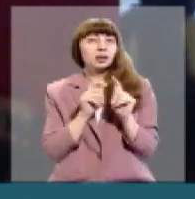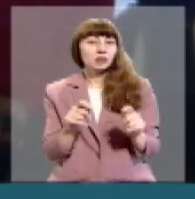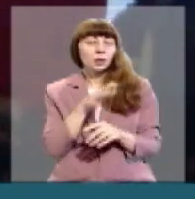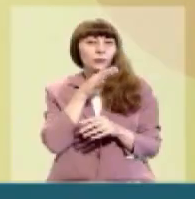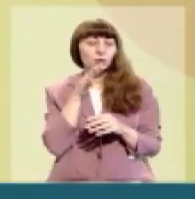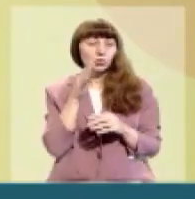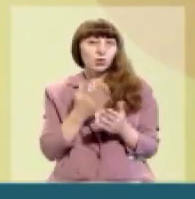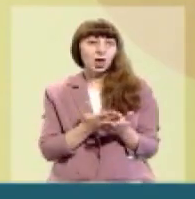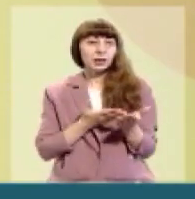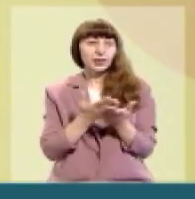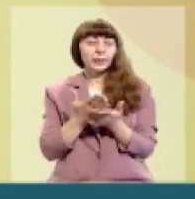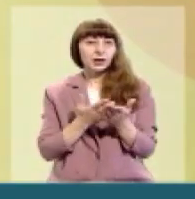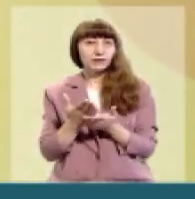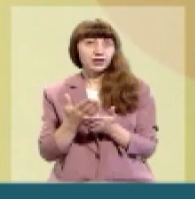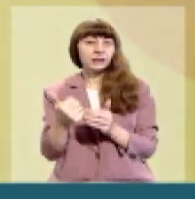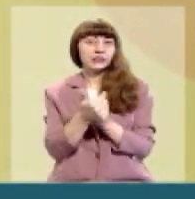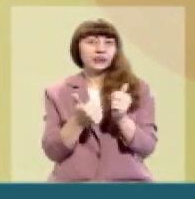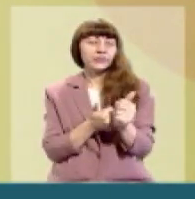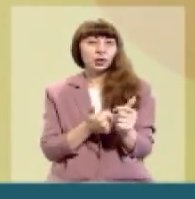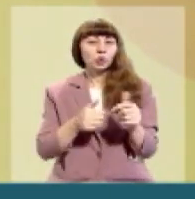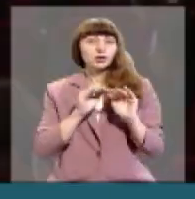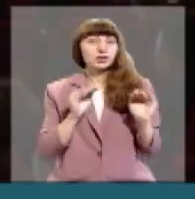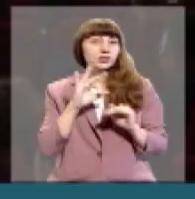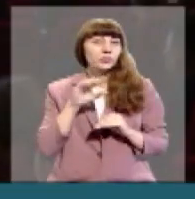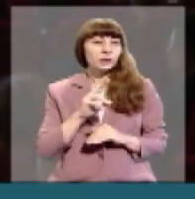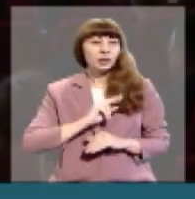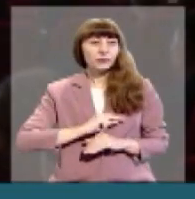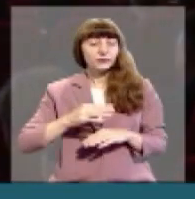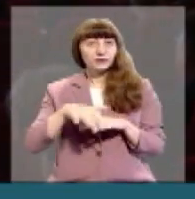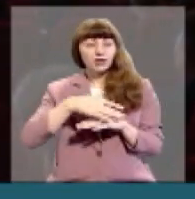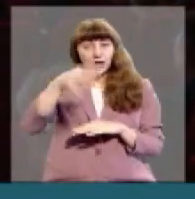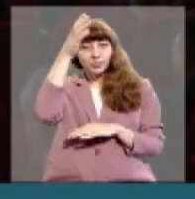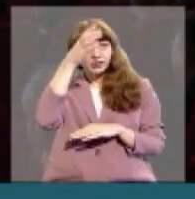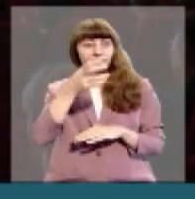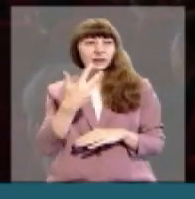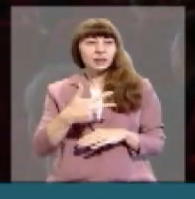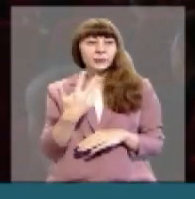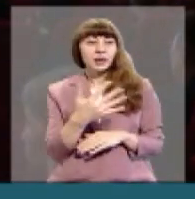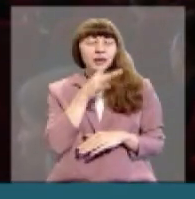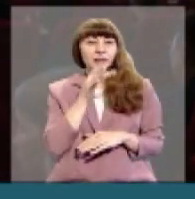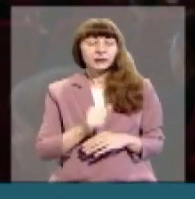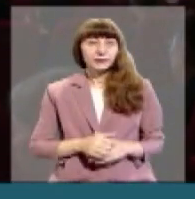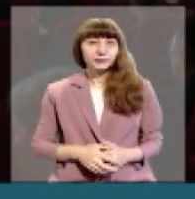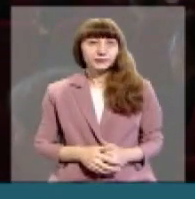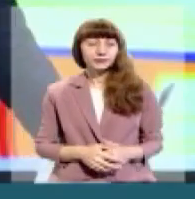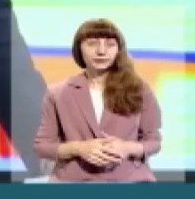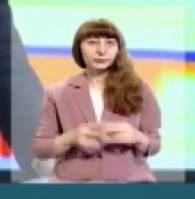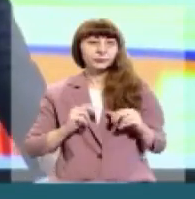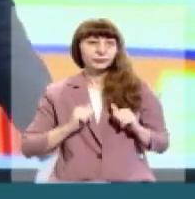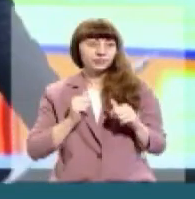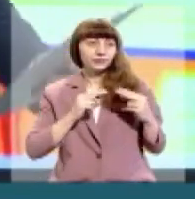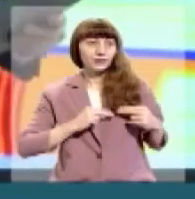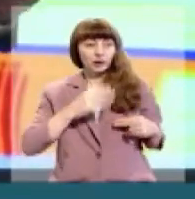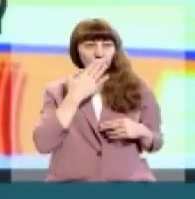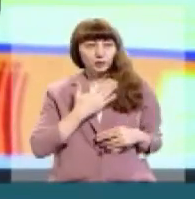балабақша меңгерушісі. Білім саласында 35 жылдан бері қызмет етеді. Бала тәрбиесіне бар ғұмырын арнаған аяулы жанның ерен еңбегі